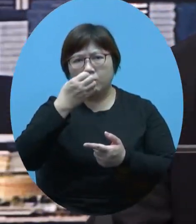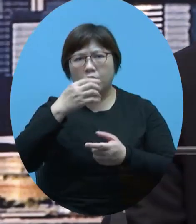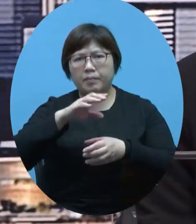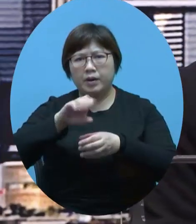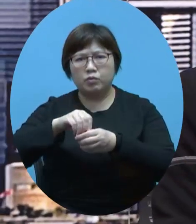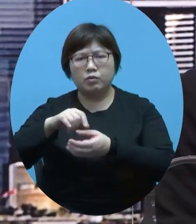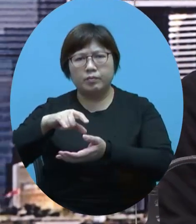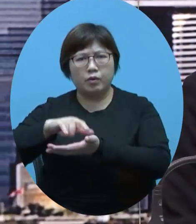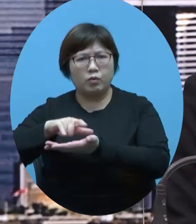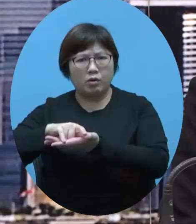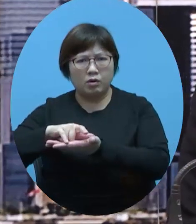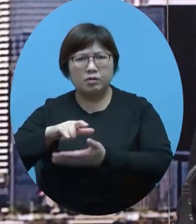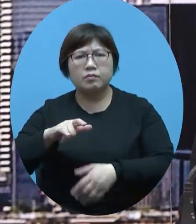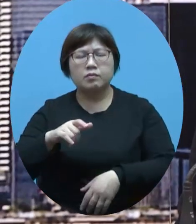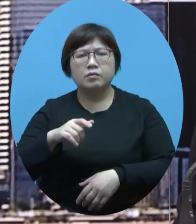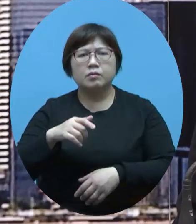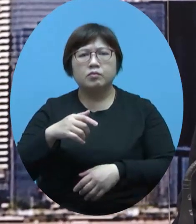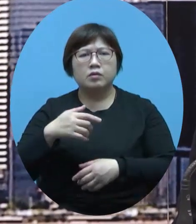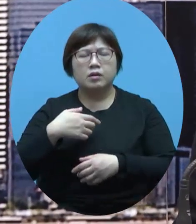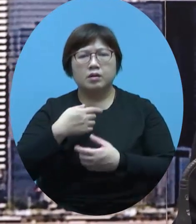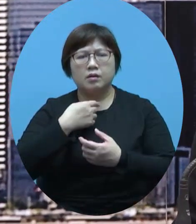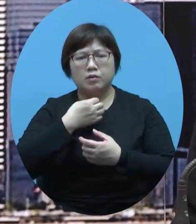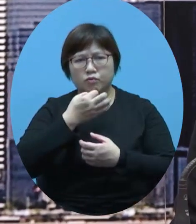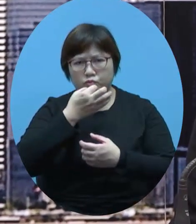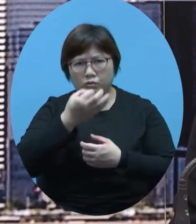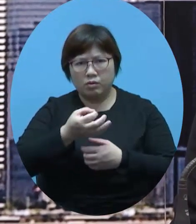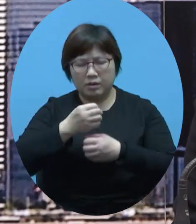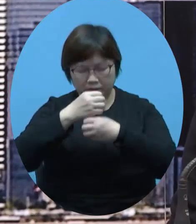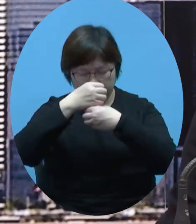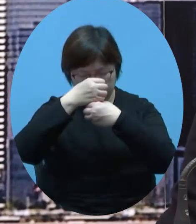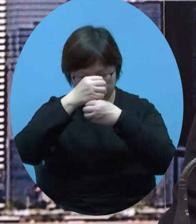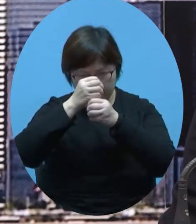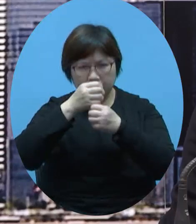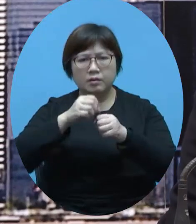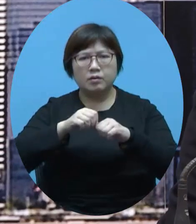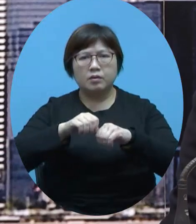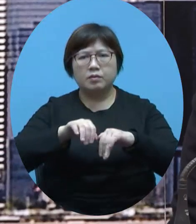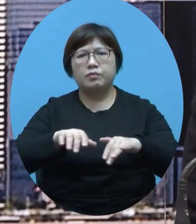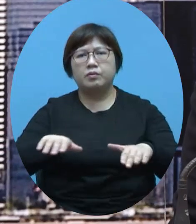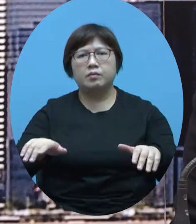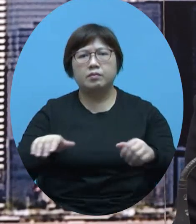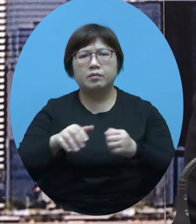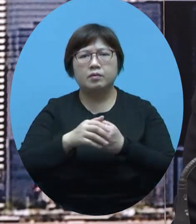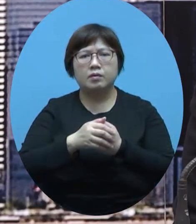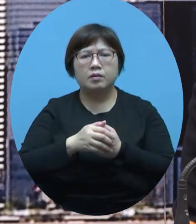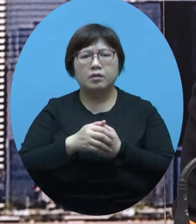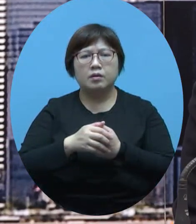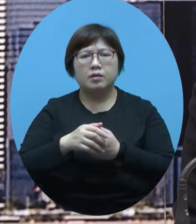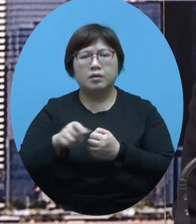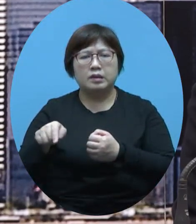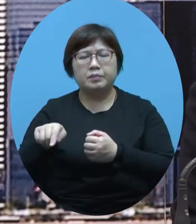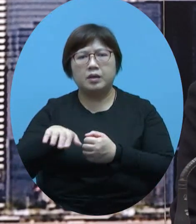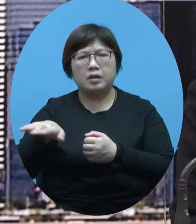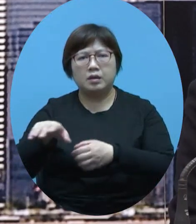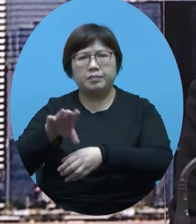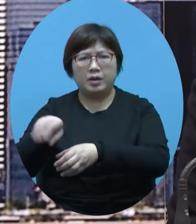咧就正話提到啦，我哋都係會將嗰個深喉唾液嗰個檢測咧，就係擴展去同埋呢一批嘅人士